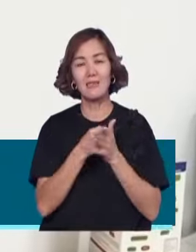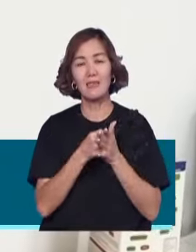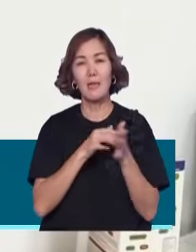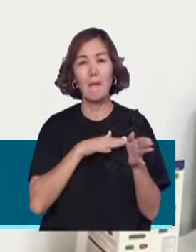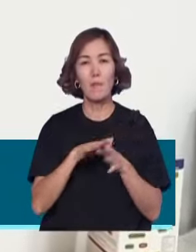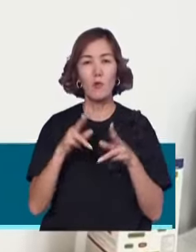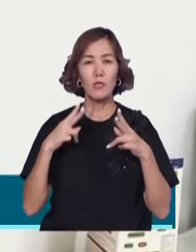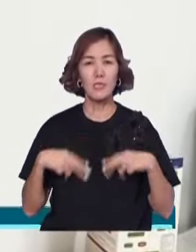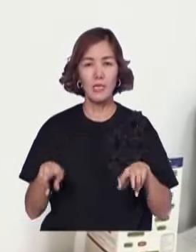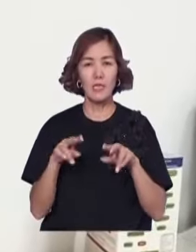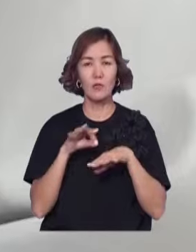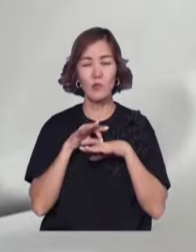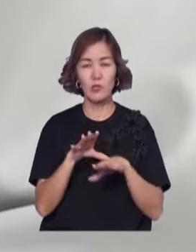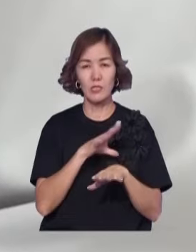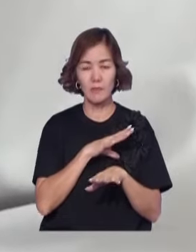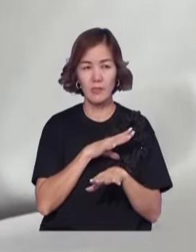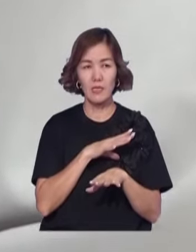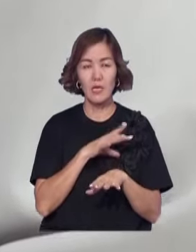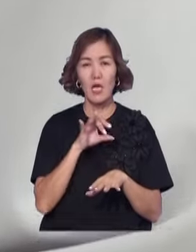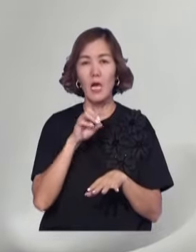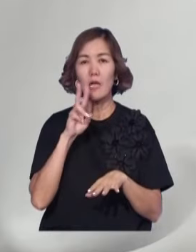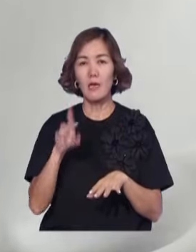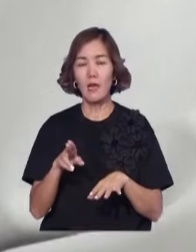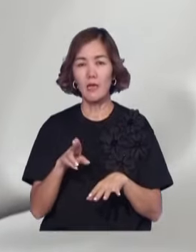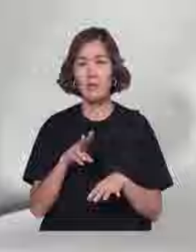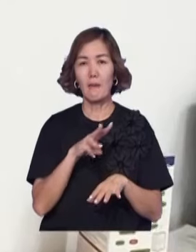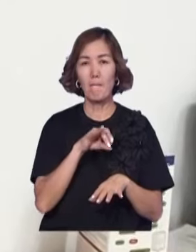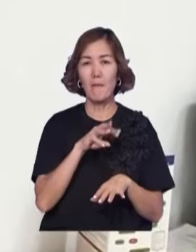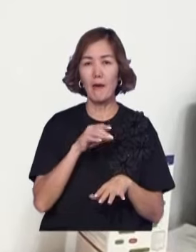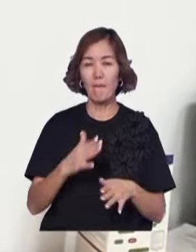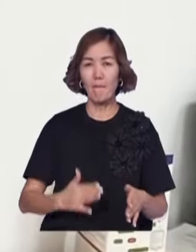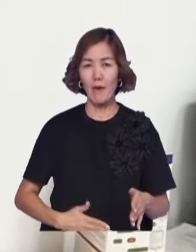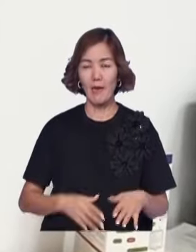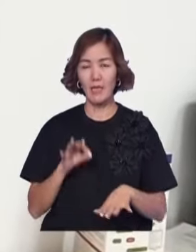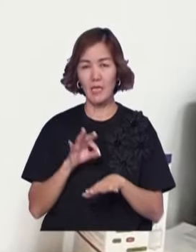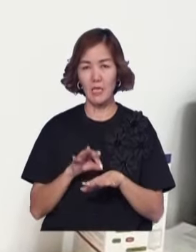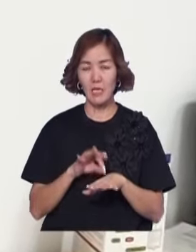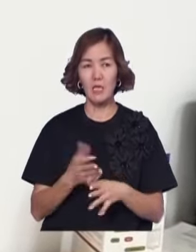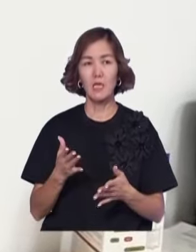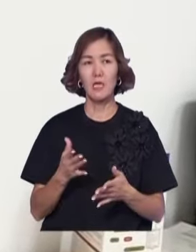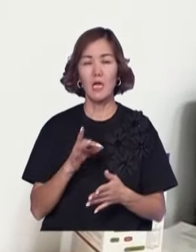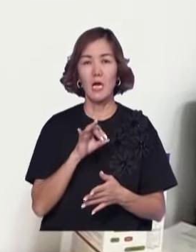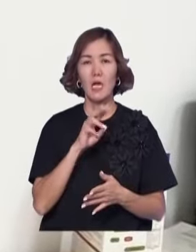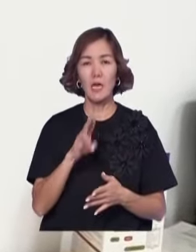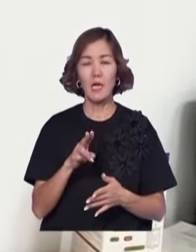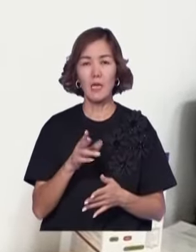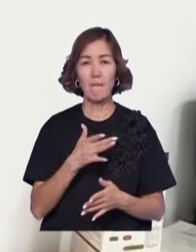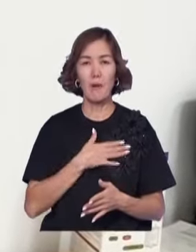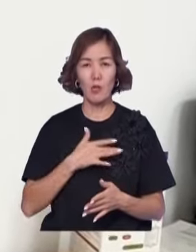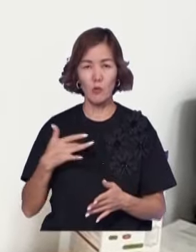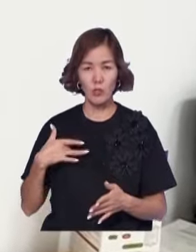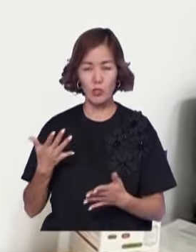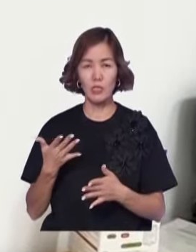Өткіземіз ауыл тұрғындарына рак шейки матки деді, жатыр мойнының обыры, рак молочной